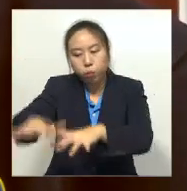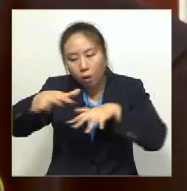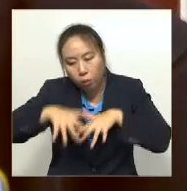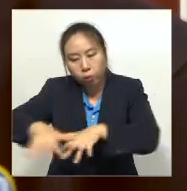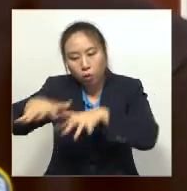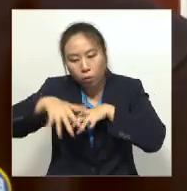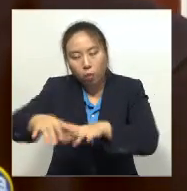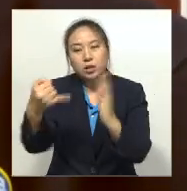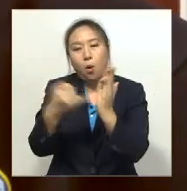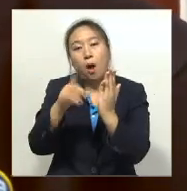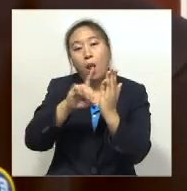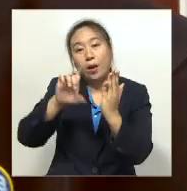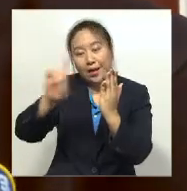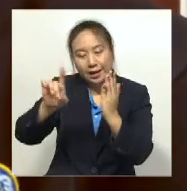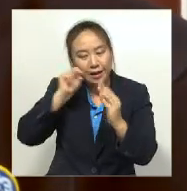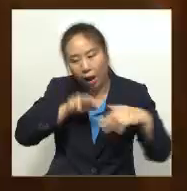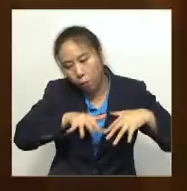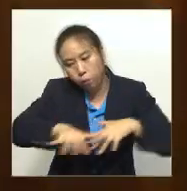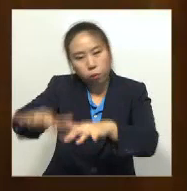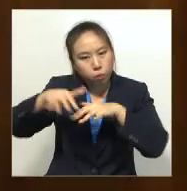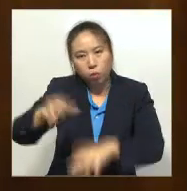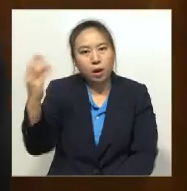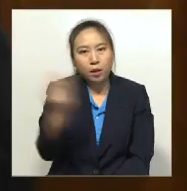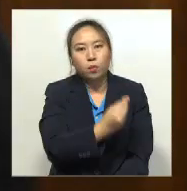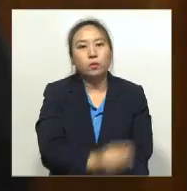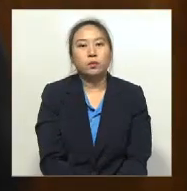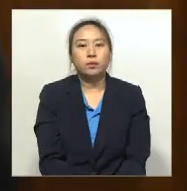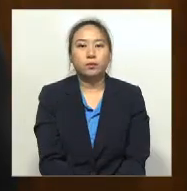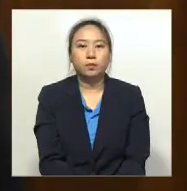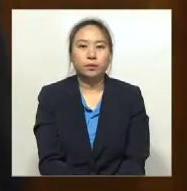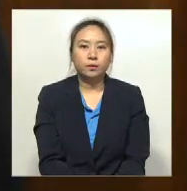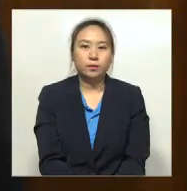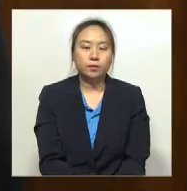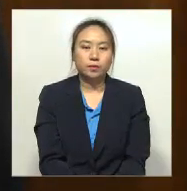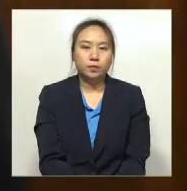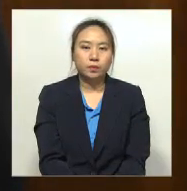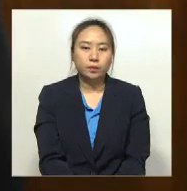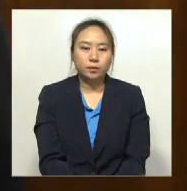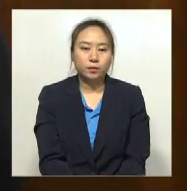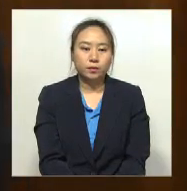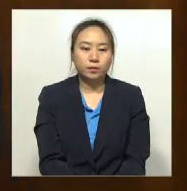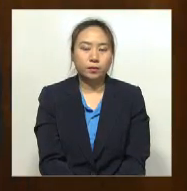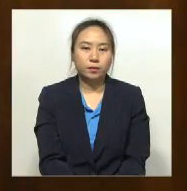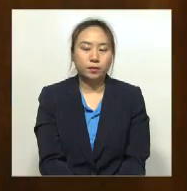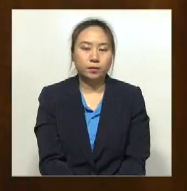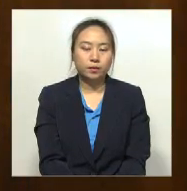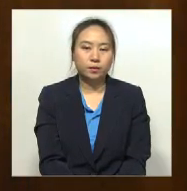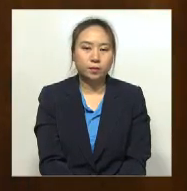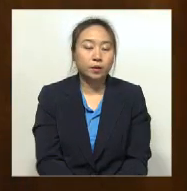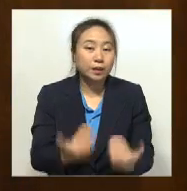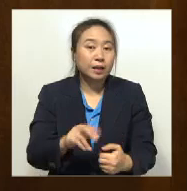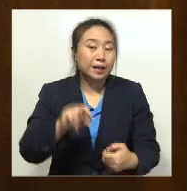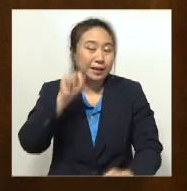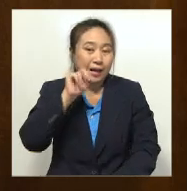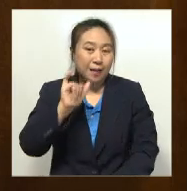างจังหวัดร้อยเอ็ดอย่างรวดเร็วนะครับ ทีนี้ในส่วนของถ้าพูดถึงสภาพลำน้ำยางหลักๆที่มันมีปัญห